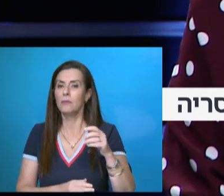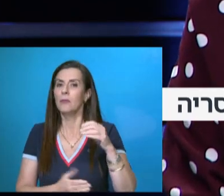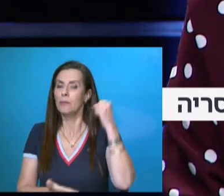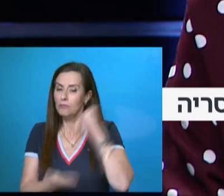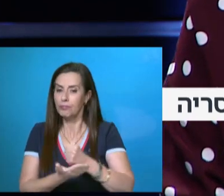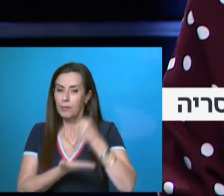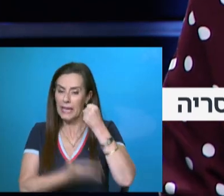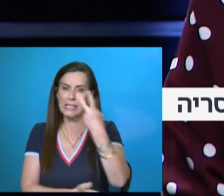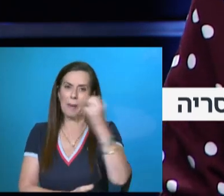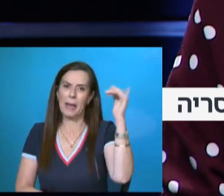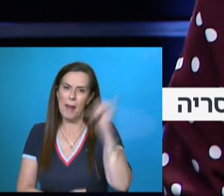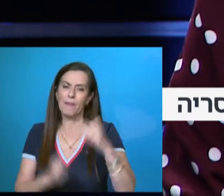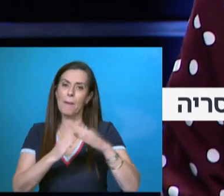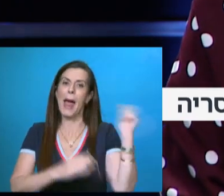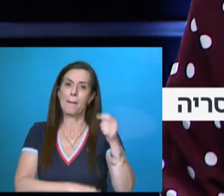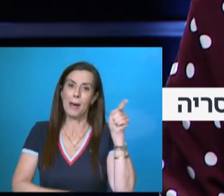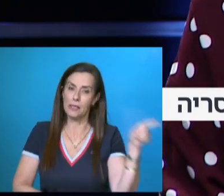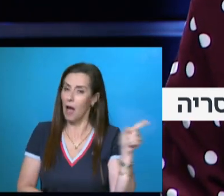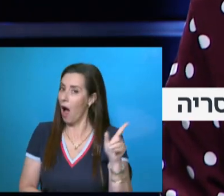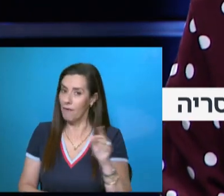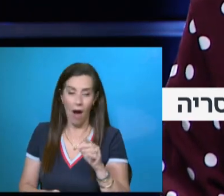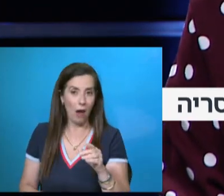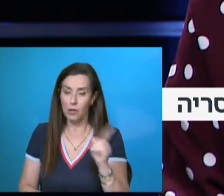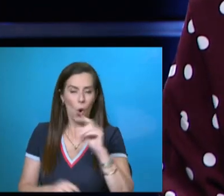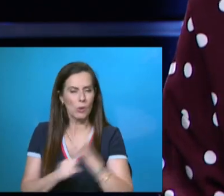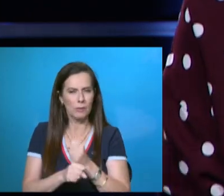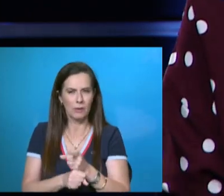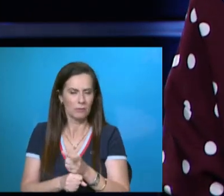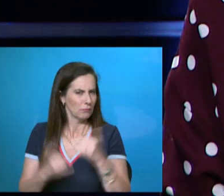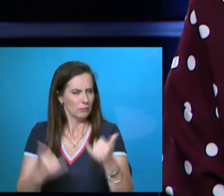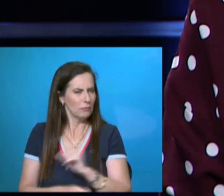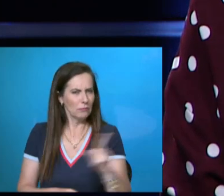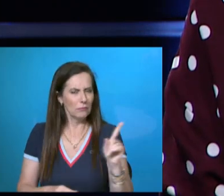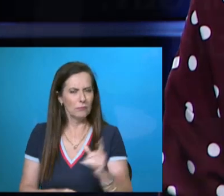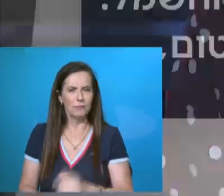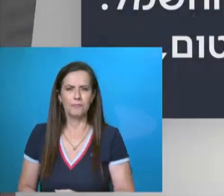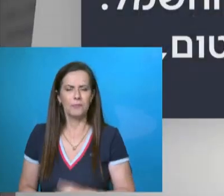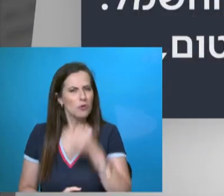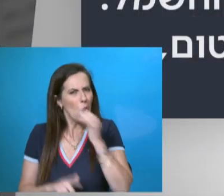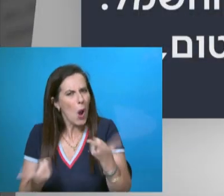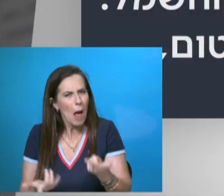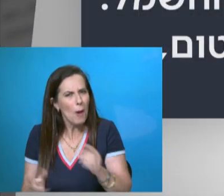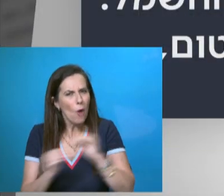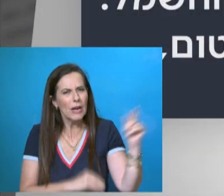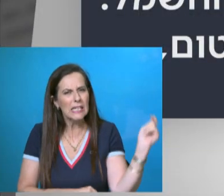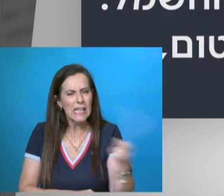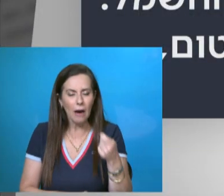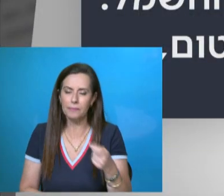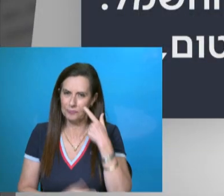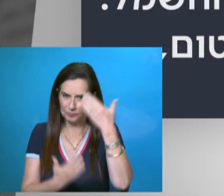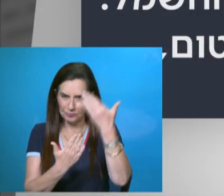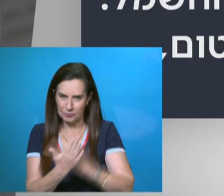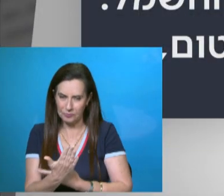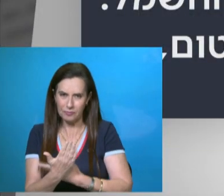200,000 שקלים, אבל המעבר לא יוצא לפועל, לפחות כרגע. שאלנו למה. הנה מסמך מתוך הדיונים